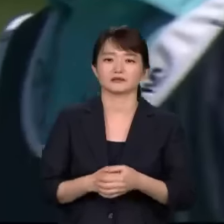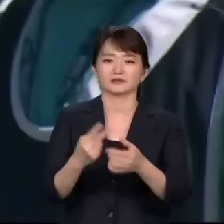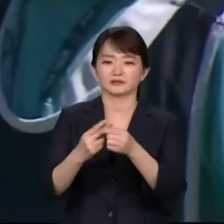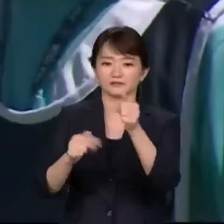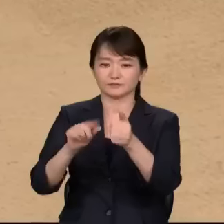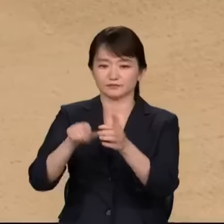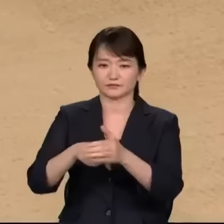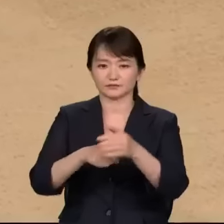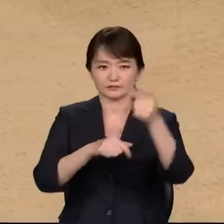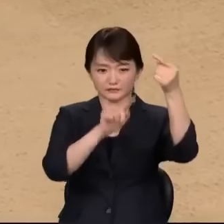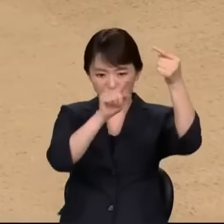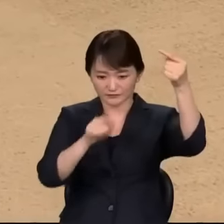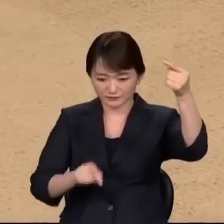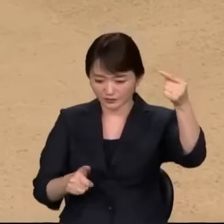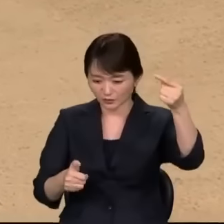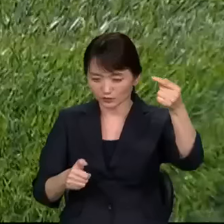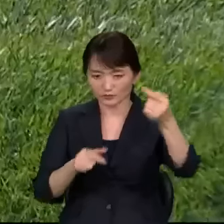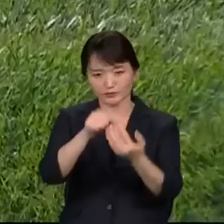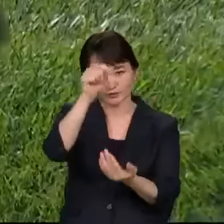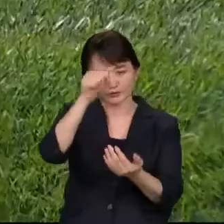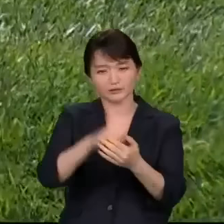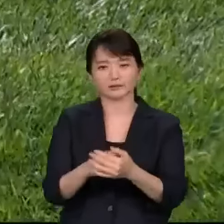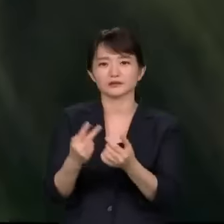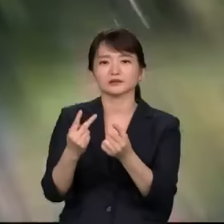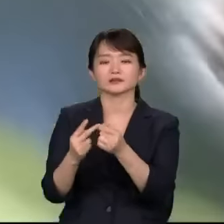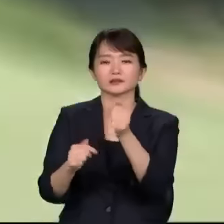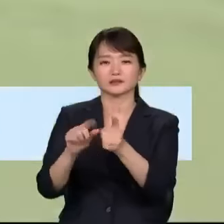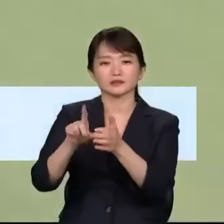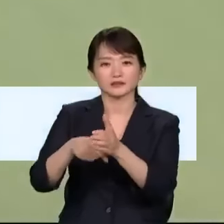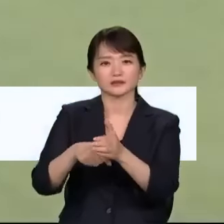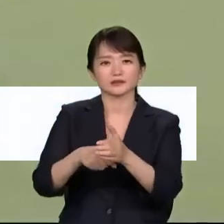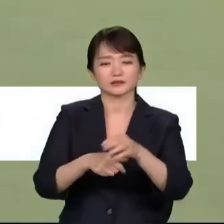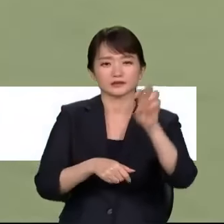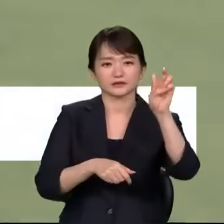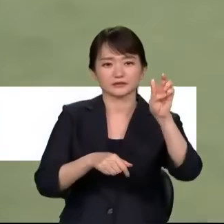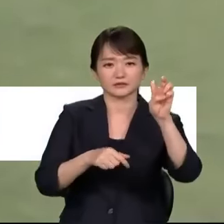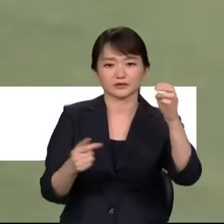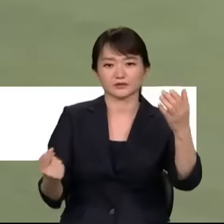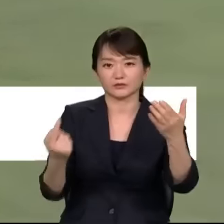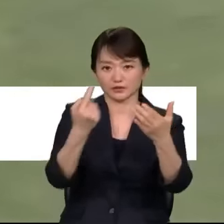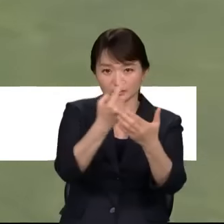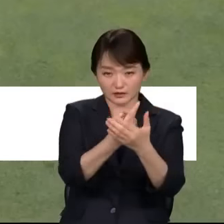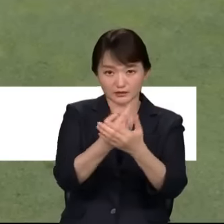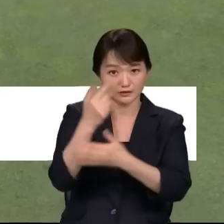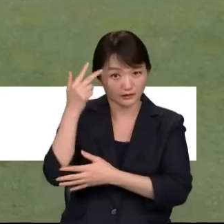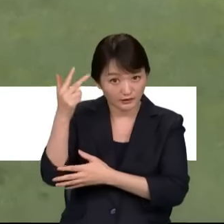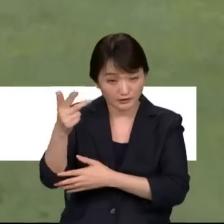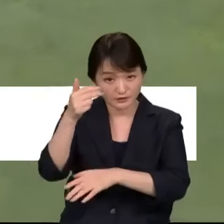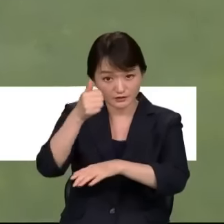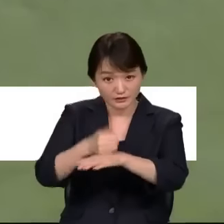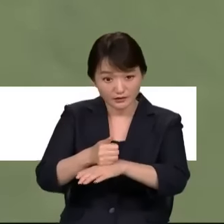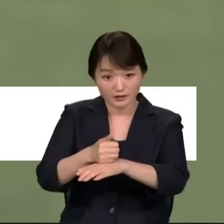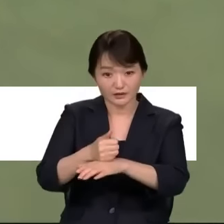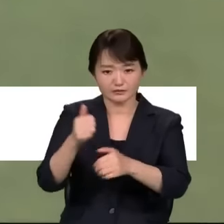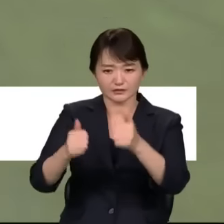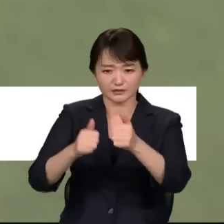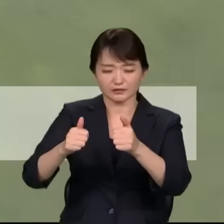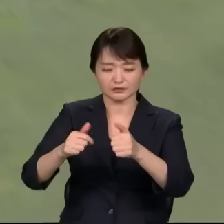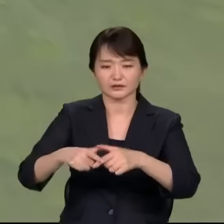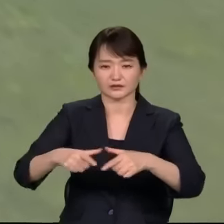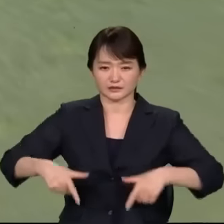상위 50명을 골라냈습니다. 2차전인 이번 대회에서 상위 30명 안에 들면 다음 주 열리는 최종전 투어 챔피언십에 나설